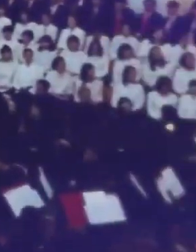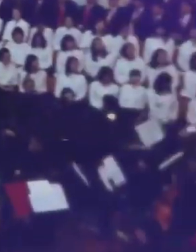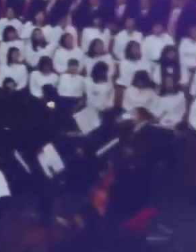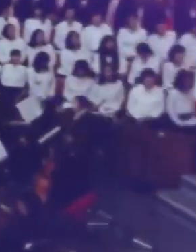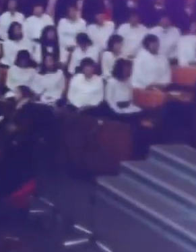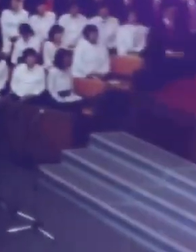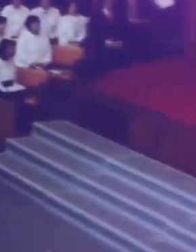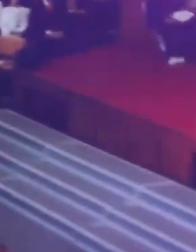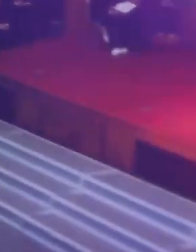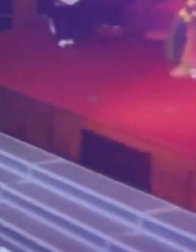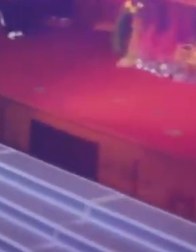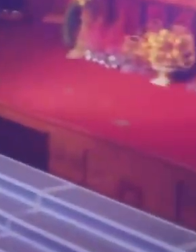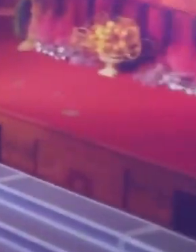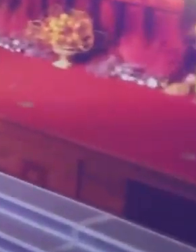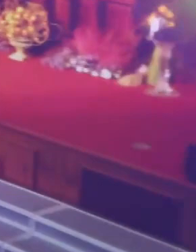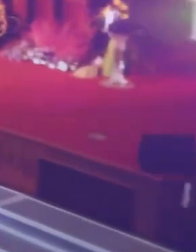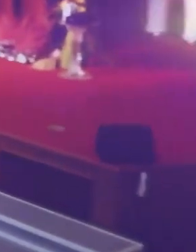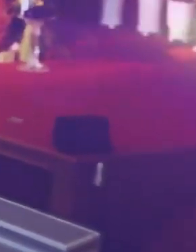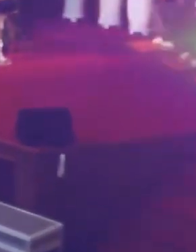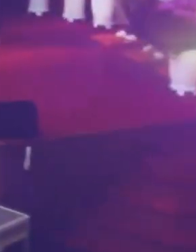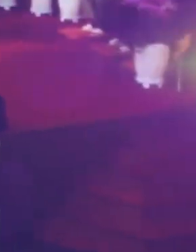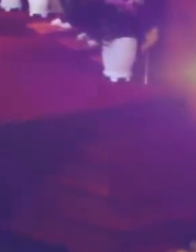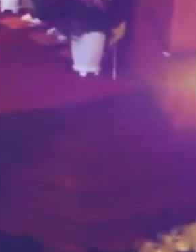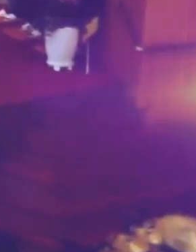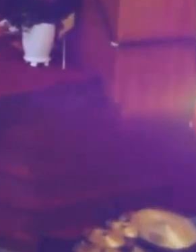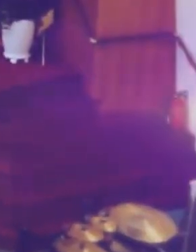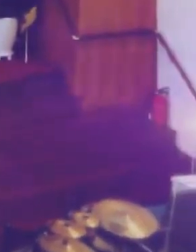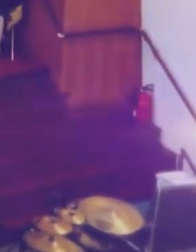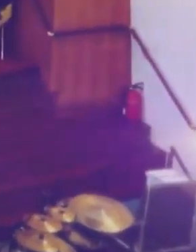하나님께 드리는 예배는 최고의 축복입니다.